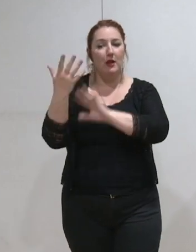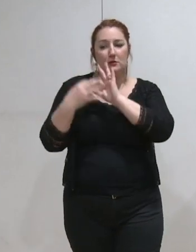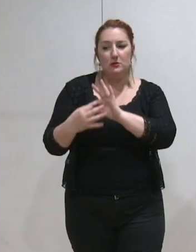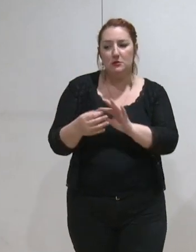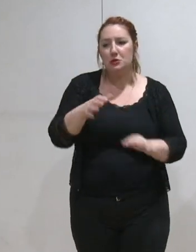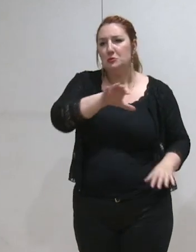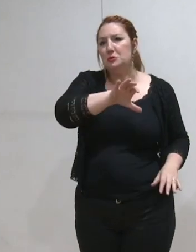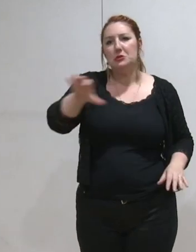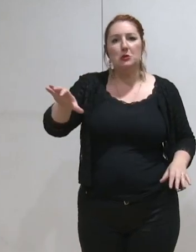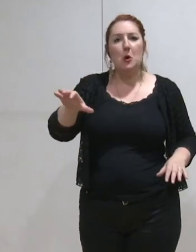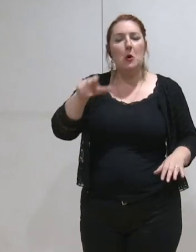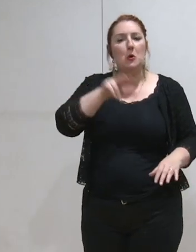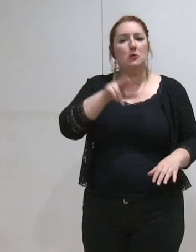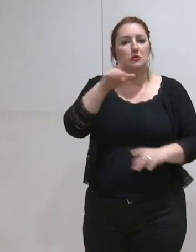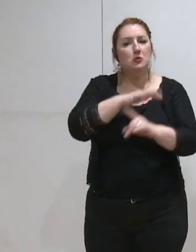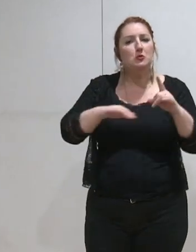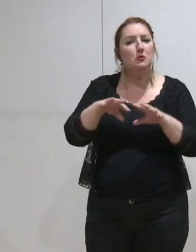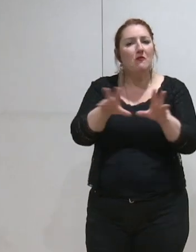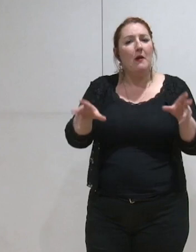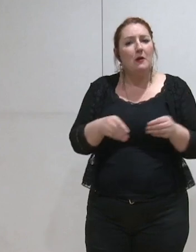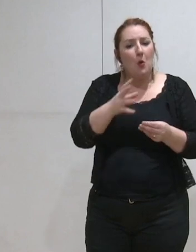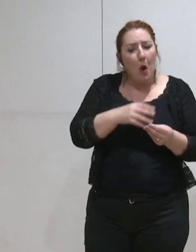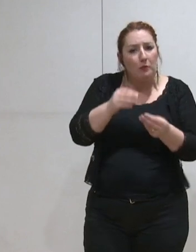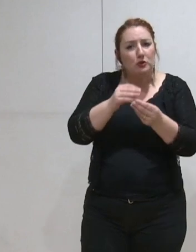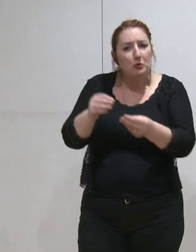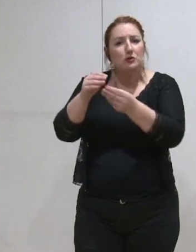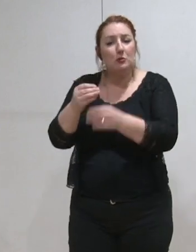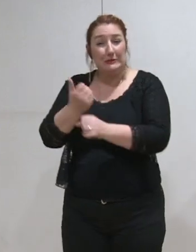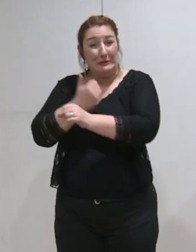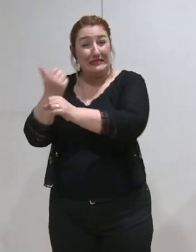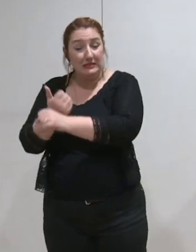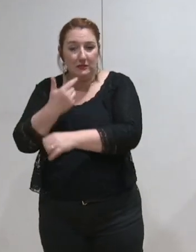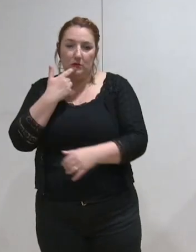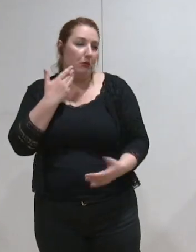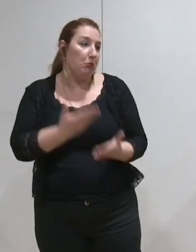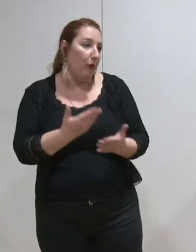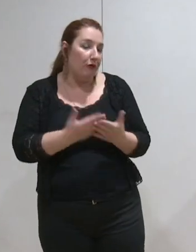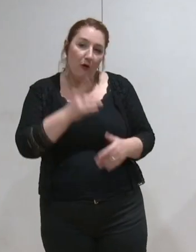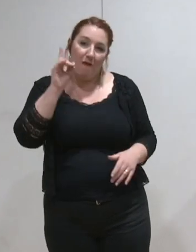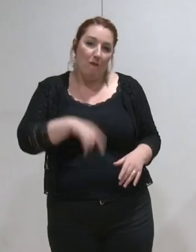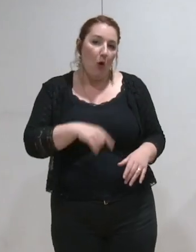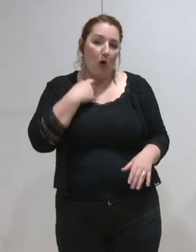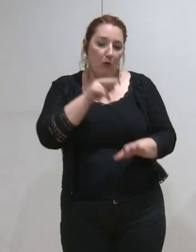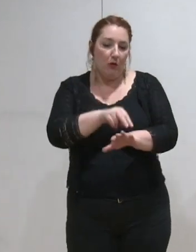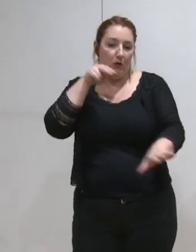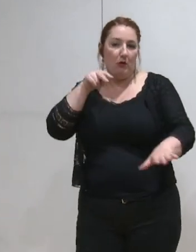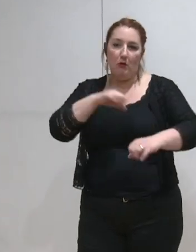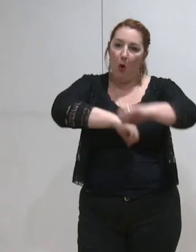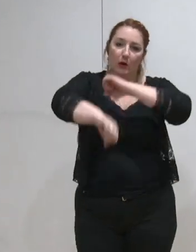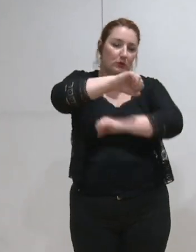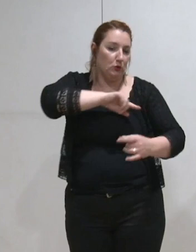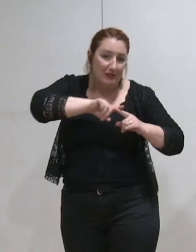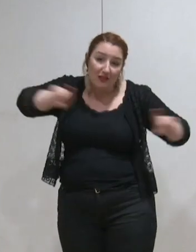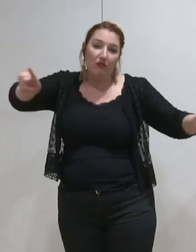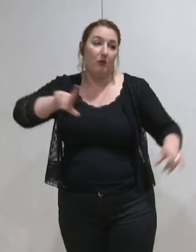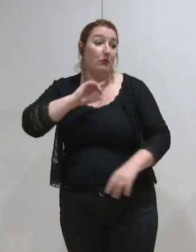une centaine de logements sociaux familiaux de plus chaque année nécessite un changement d'échelle y compris dans la volonté politique et à ce jour